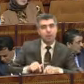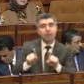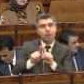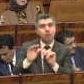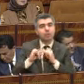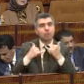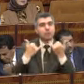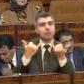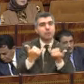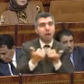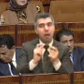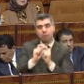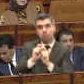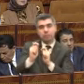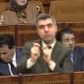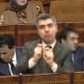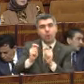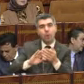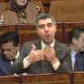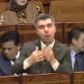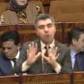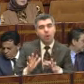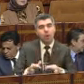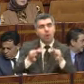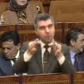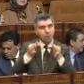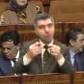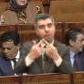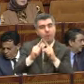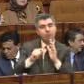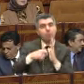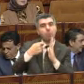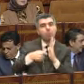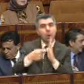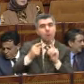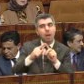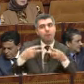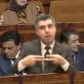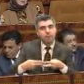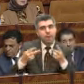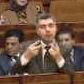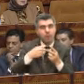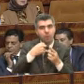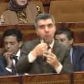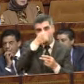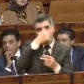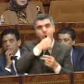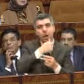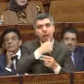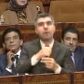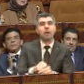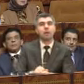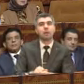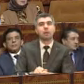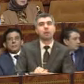اجتماعات ورصد المكتب واحد المشروع ديال تزويد مدينه مريت بالماء الصريح للشرب من عين